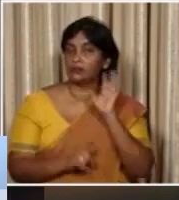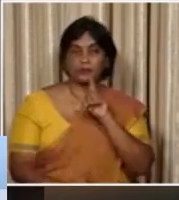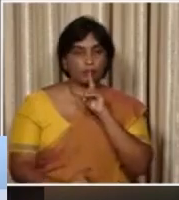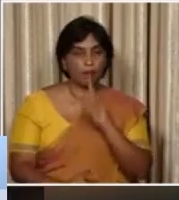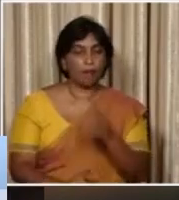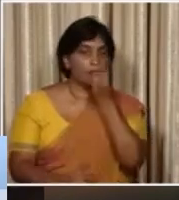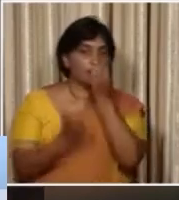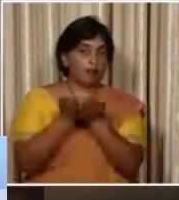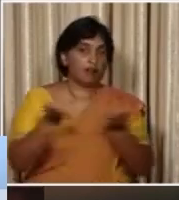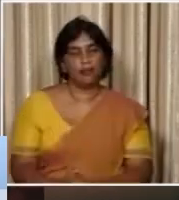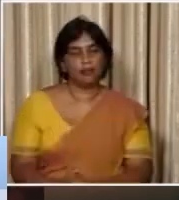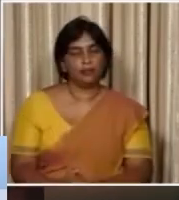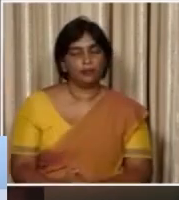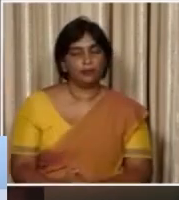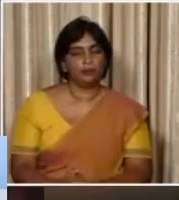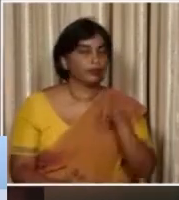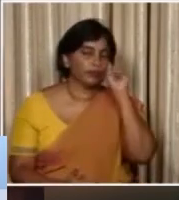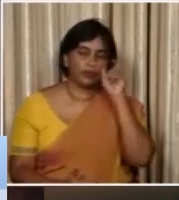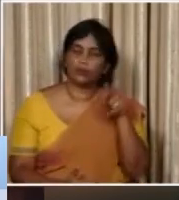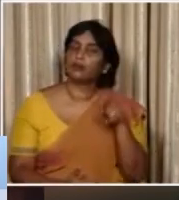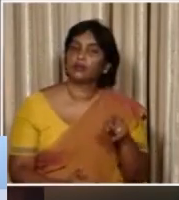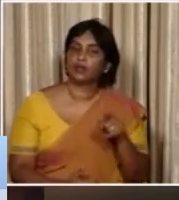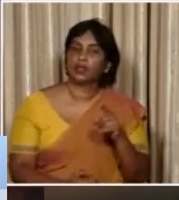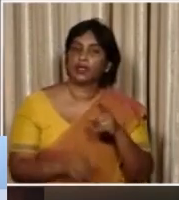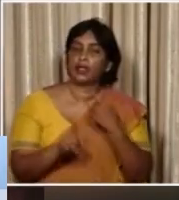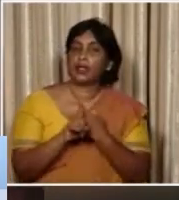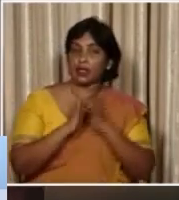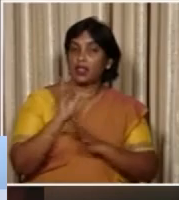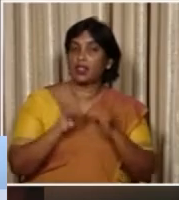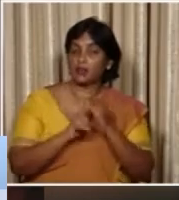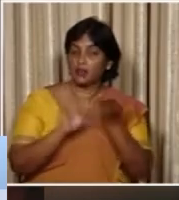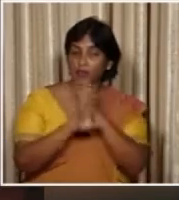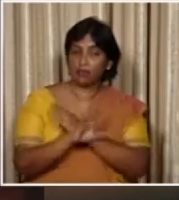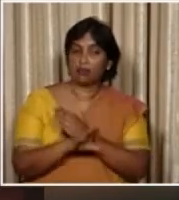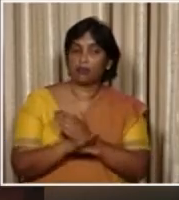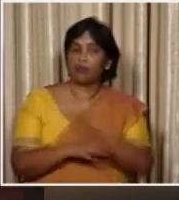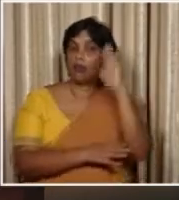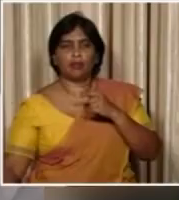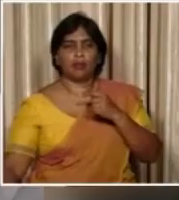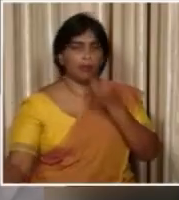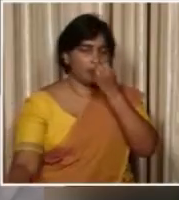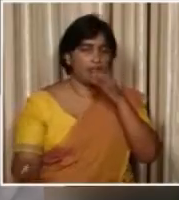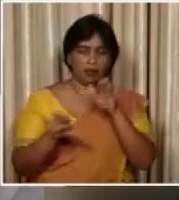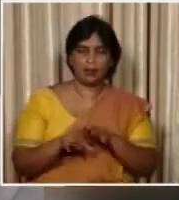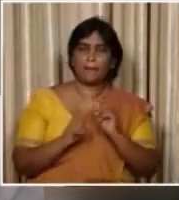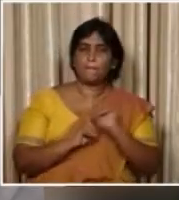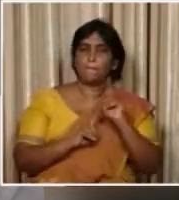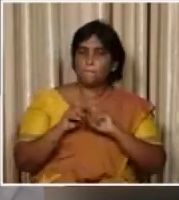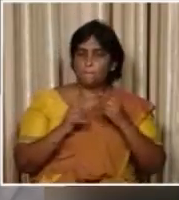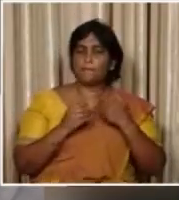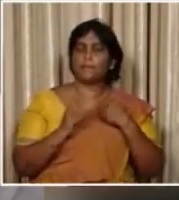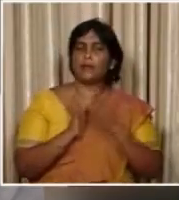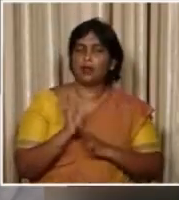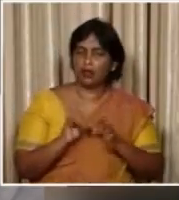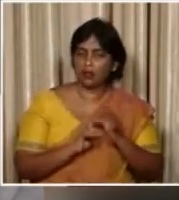මේ මල්වට්ටියට අත ගහන්නේ කියලා. දැන් බලන්නකෝ කෙහෙලියගේ මල්වට්ටියට කවුද අත උස්සපු 113? පාර්ලිමේන්තුවේදී අපේ